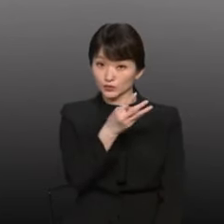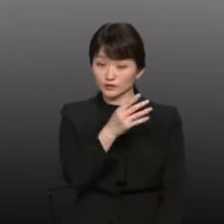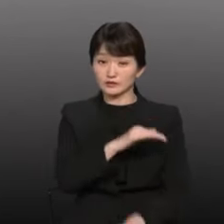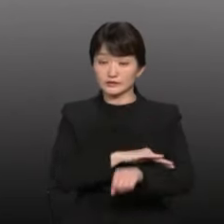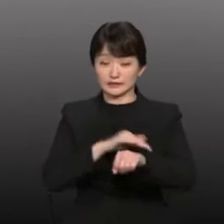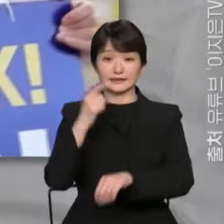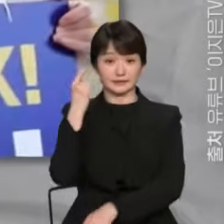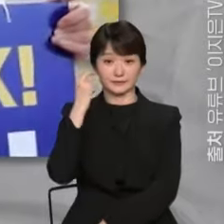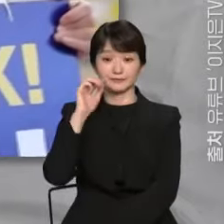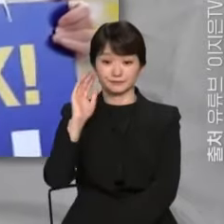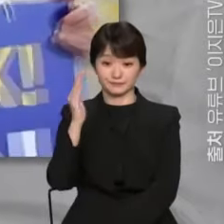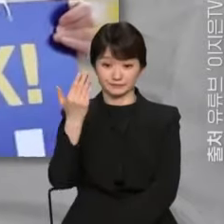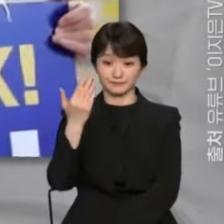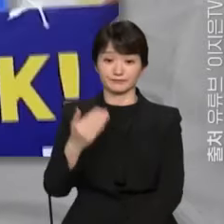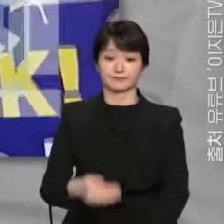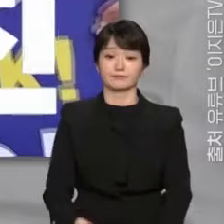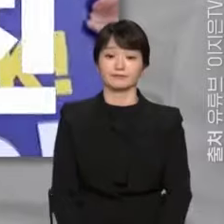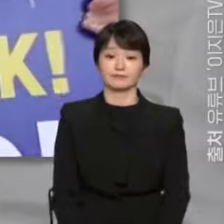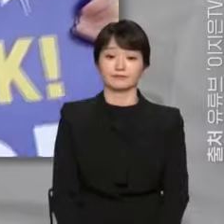들려야 합니다.